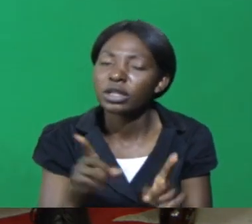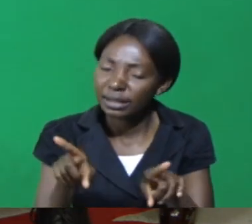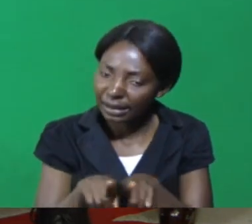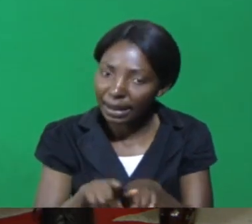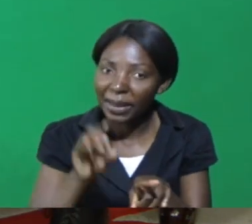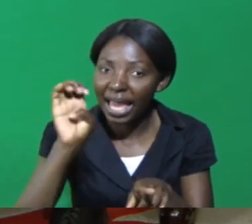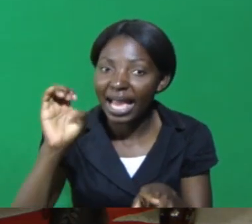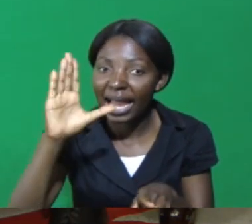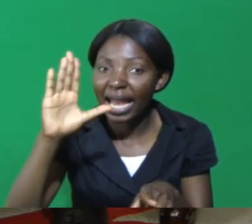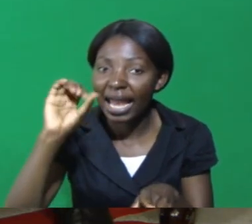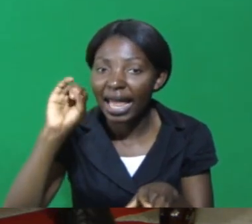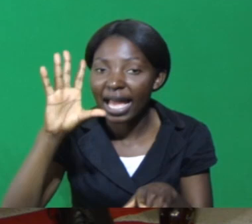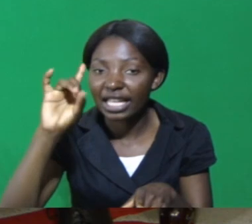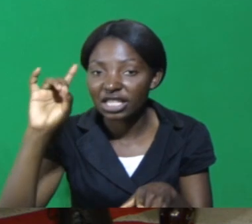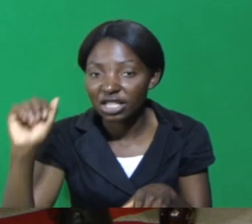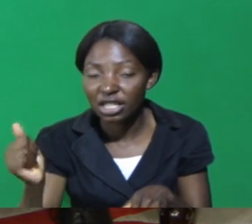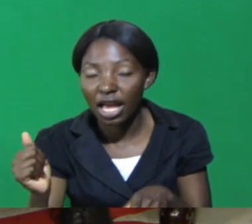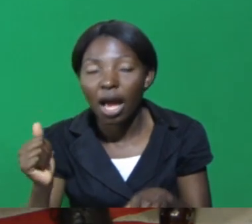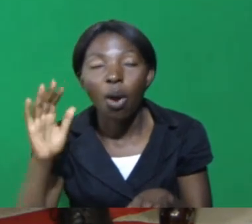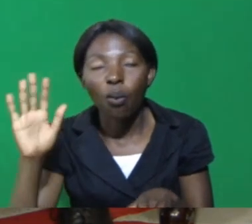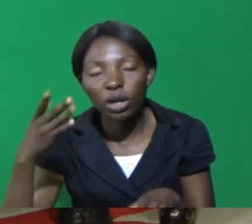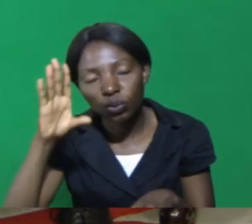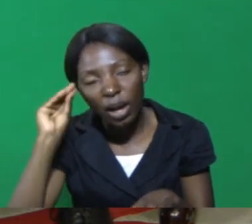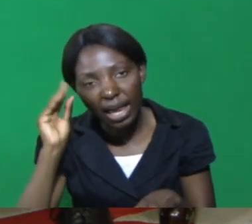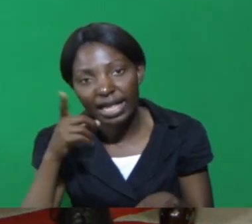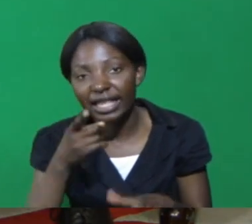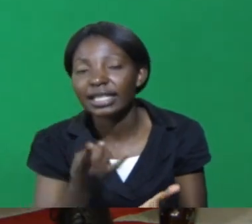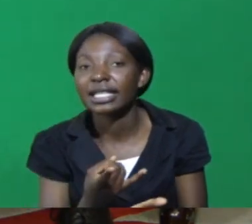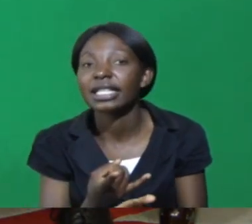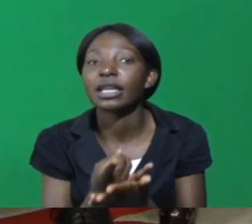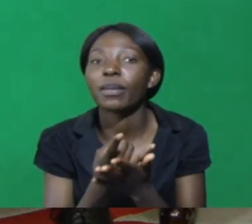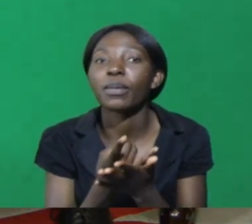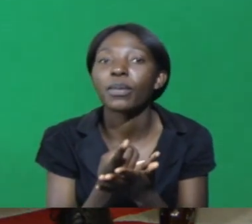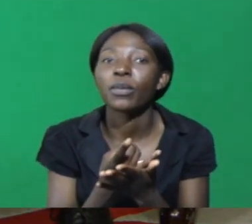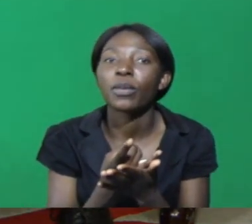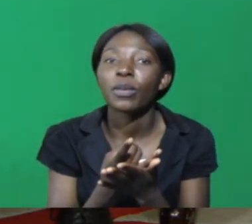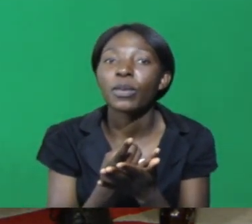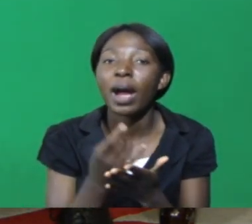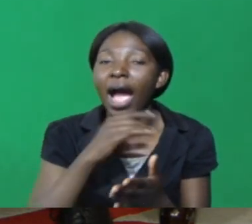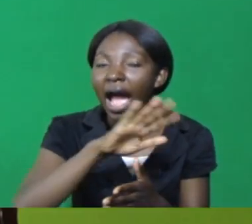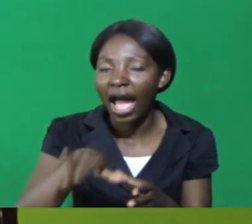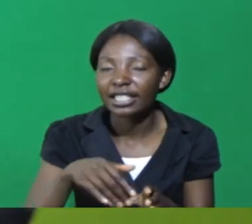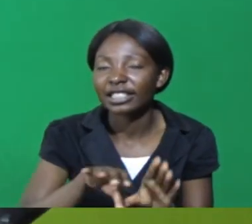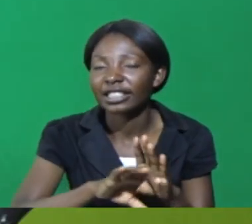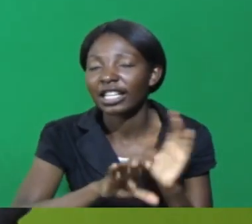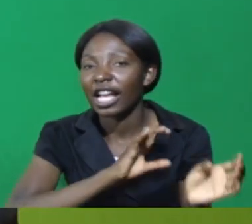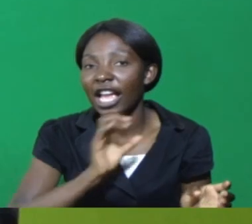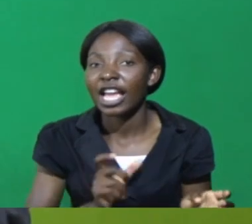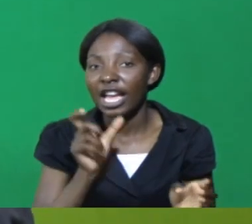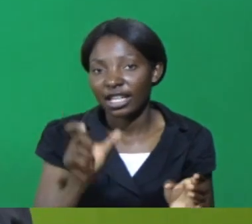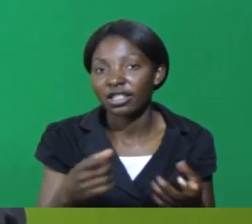namambo waIsraeri, nyaya dzatiri kudzidza idzi dzinobatsira futi kuyambirana. Uwedzerai